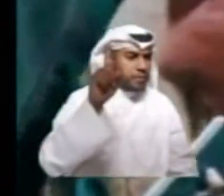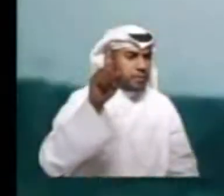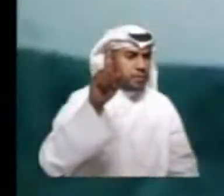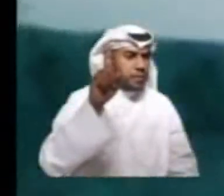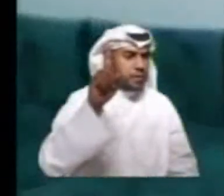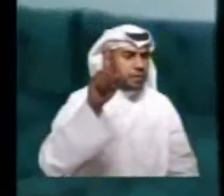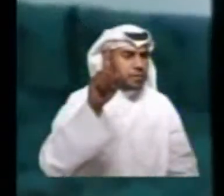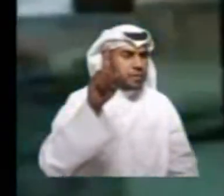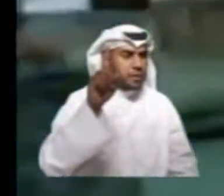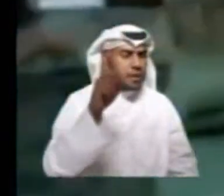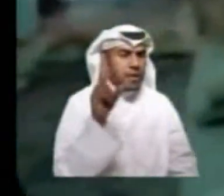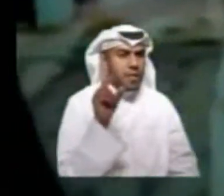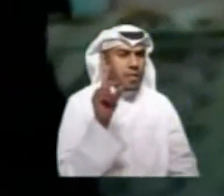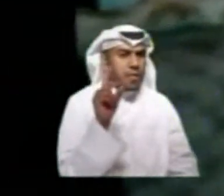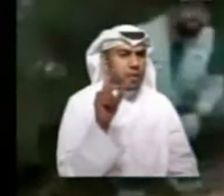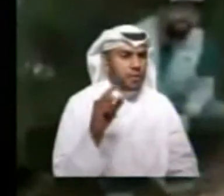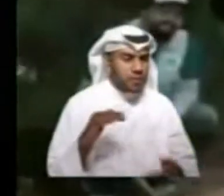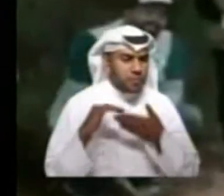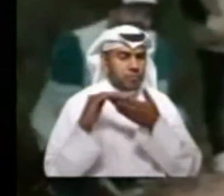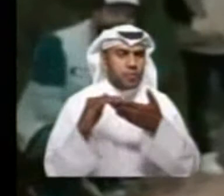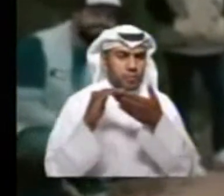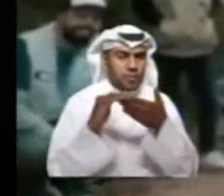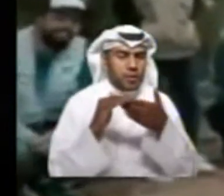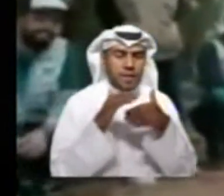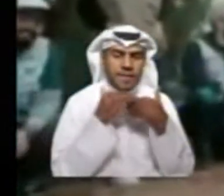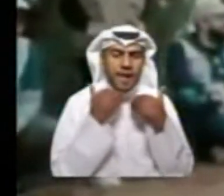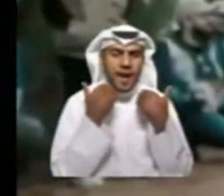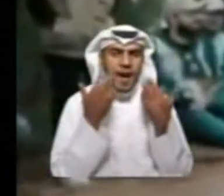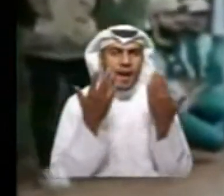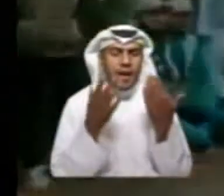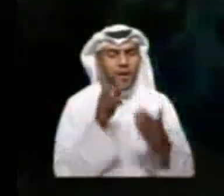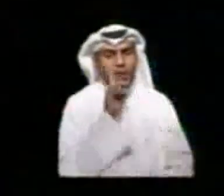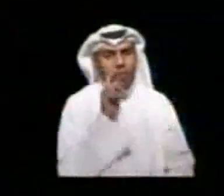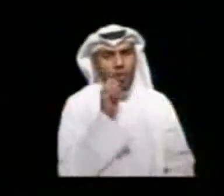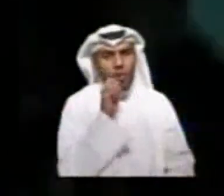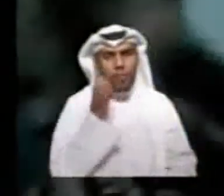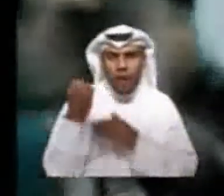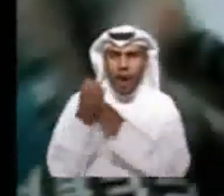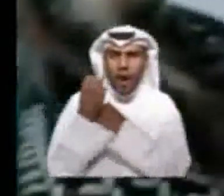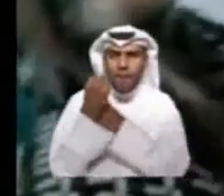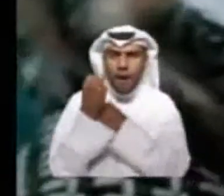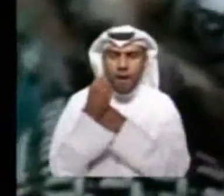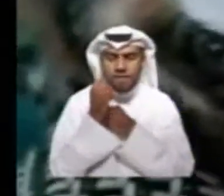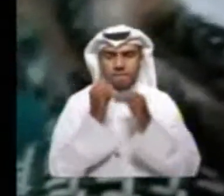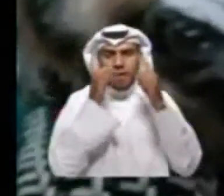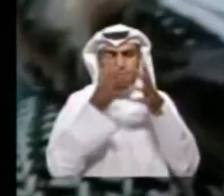مفروض منا. ثانيا البذره الحلوه اللي زرعوها فينا اهالينا.